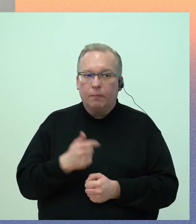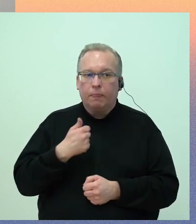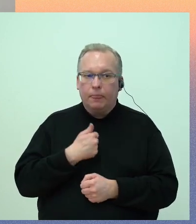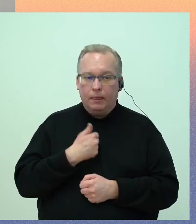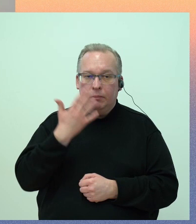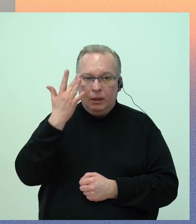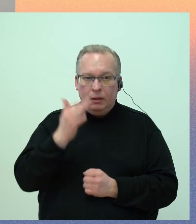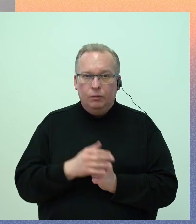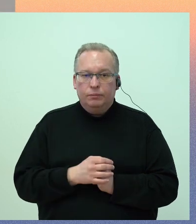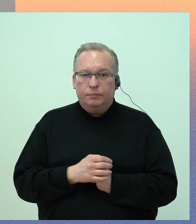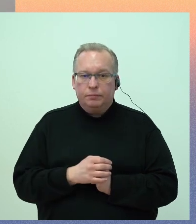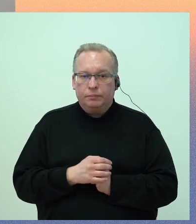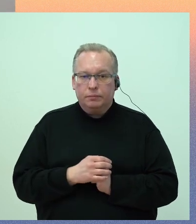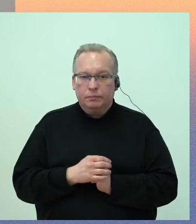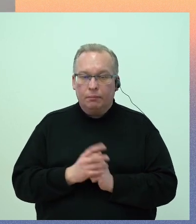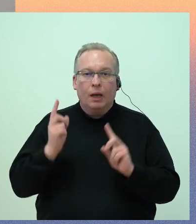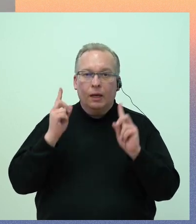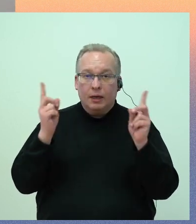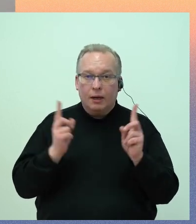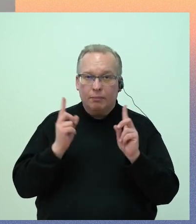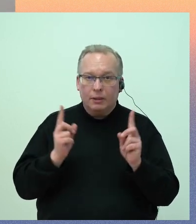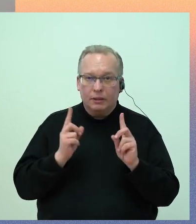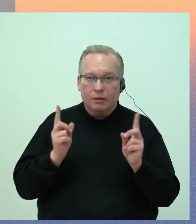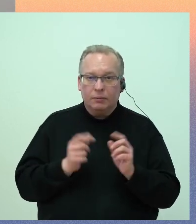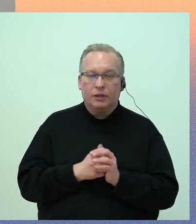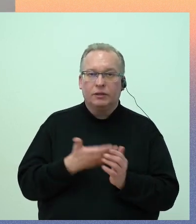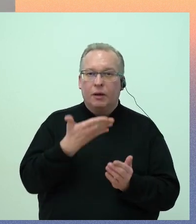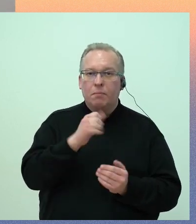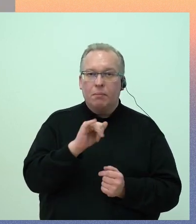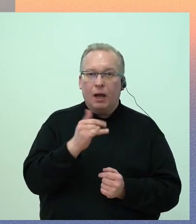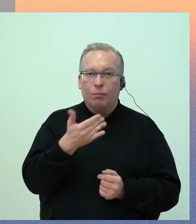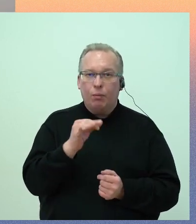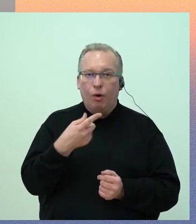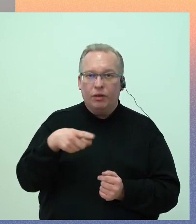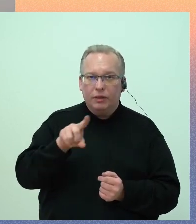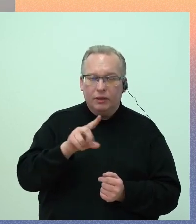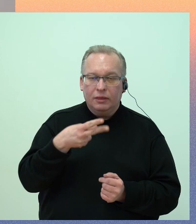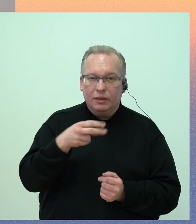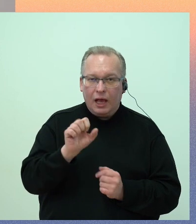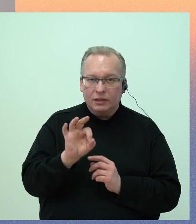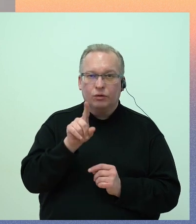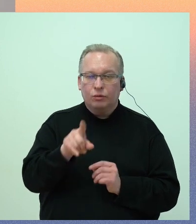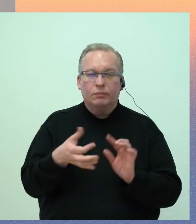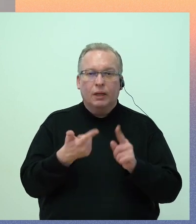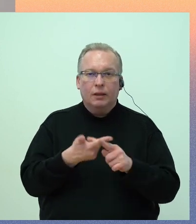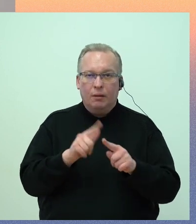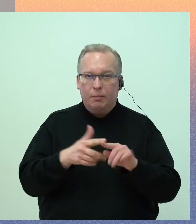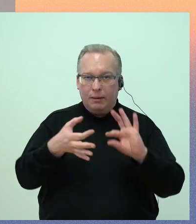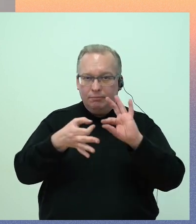Manau, kad rabinas Dovas Maimonas jums labai